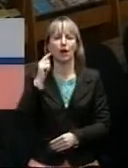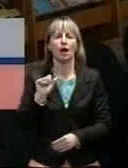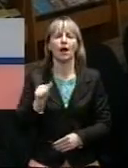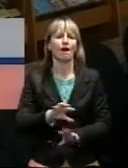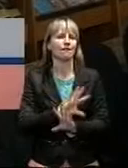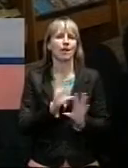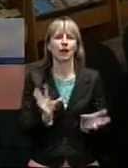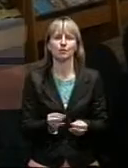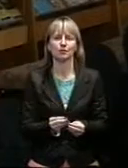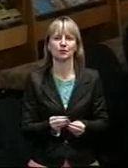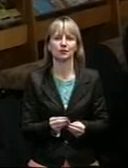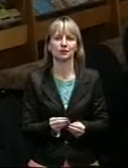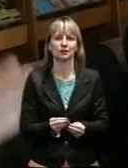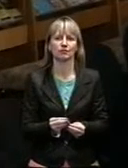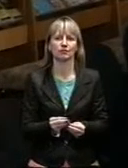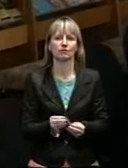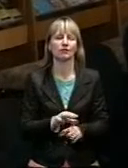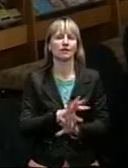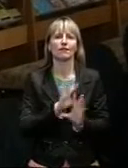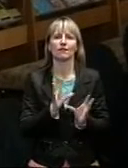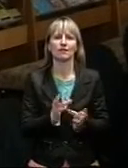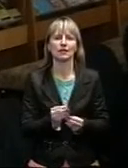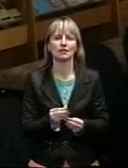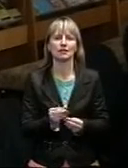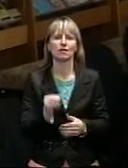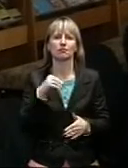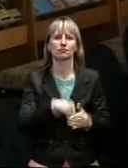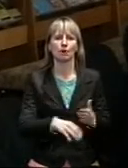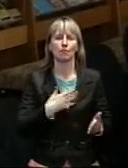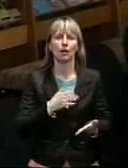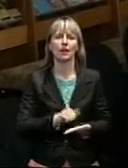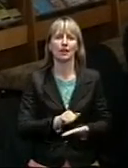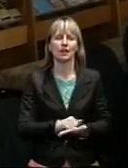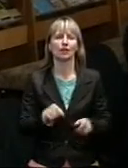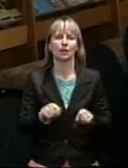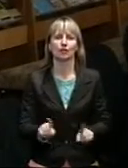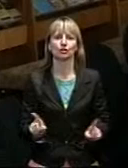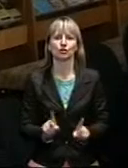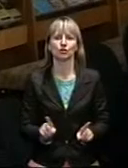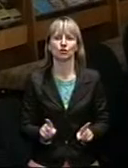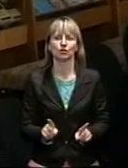взагалі увесь концепт моєї книги є тим, що